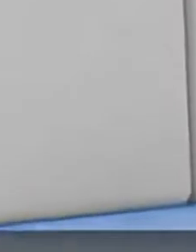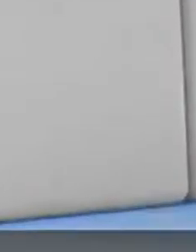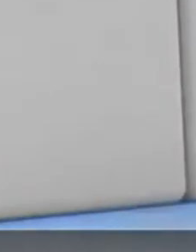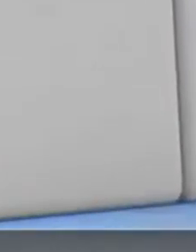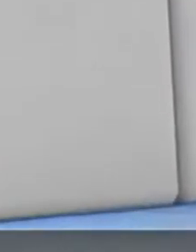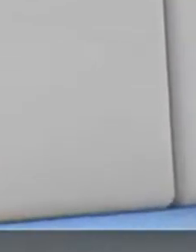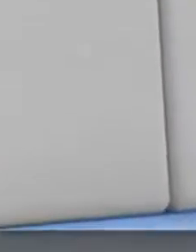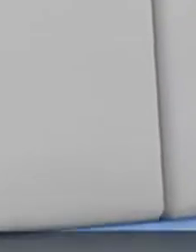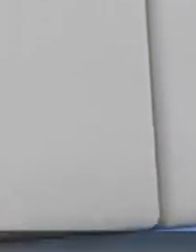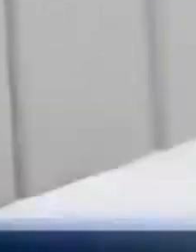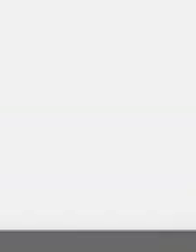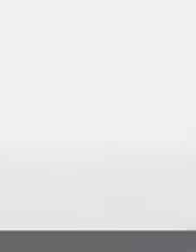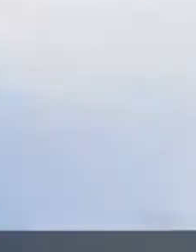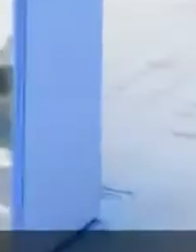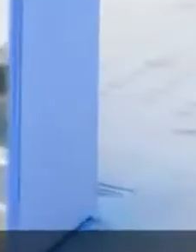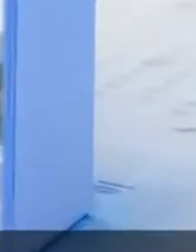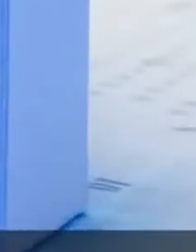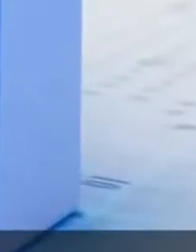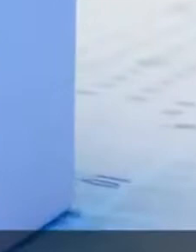으